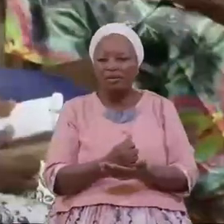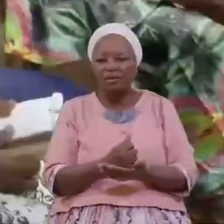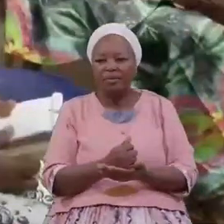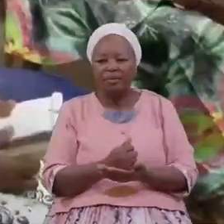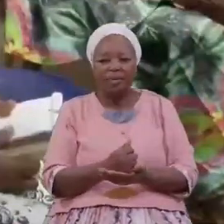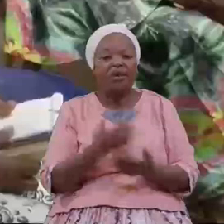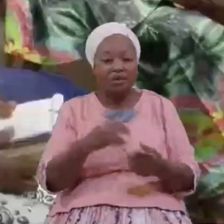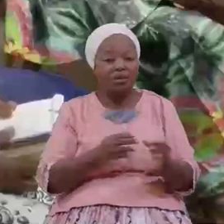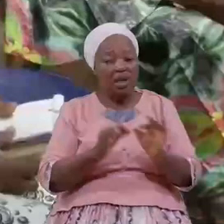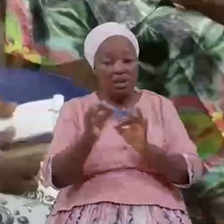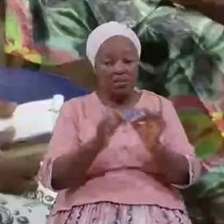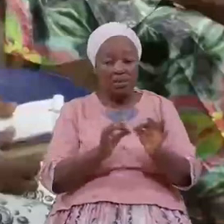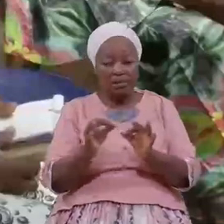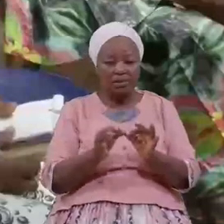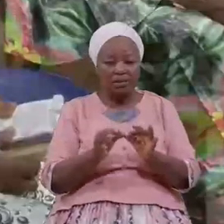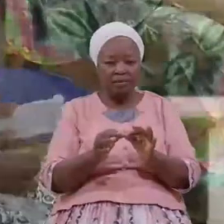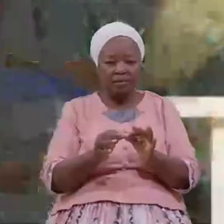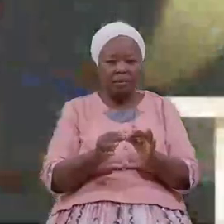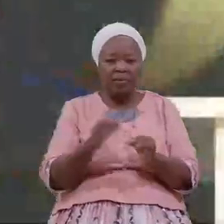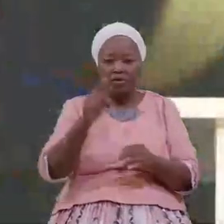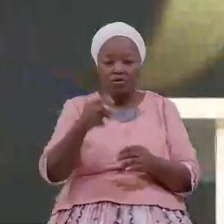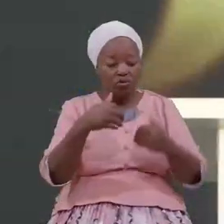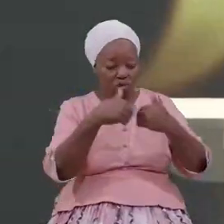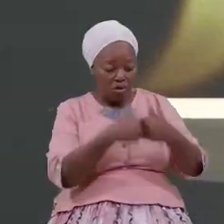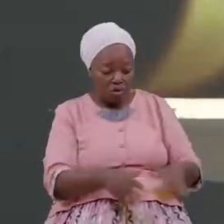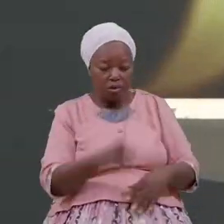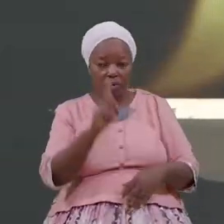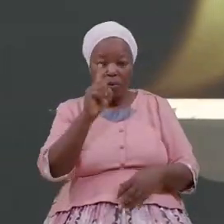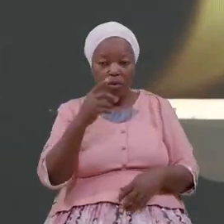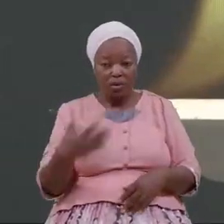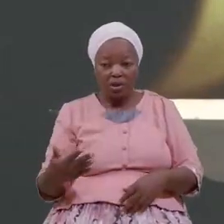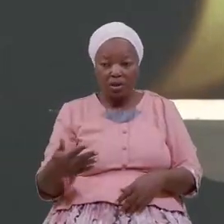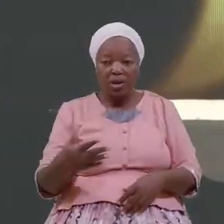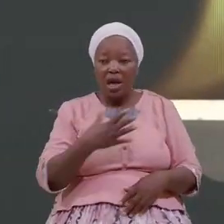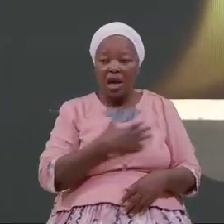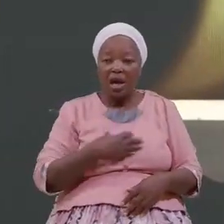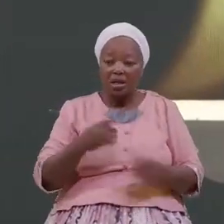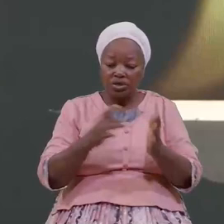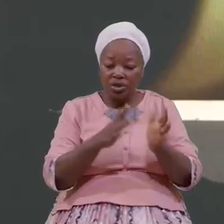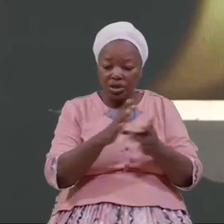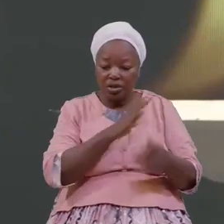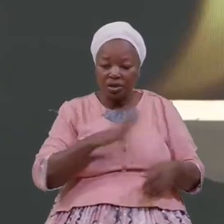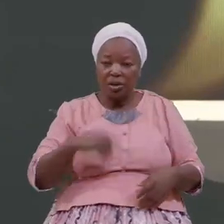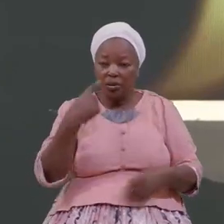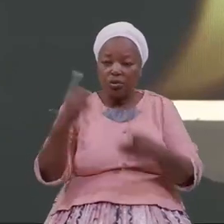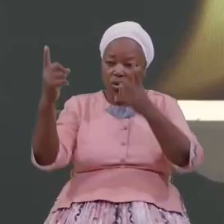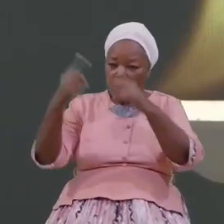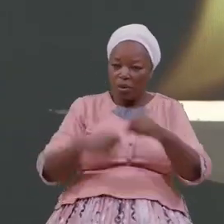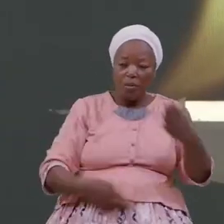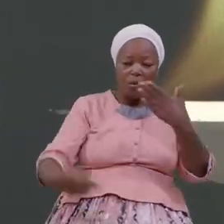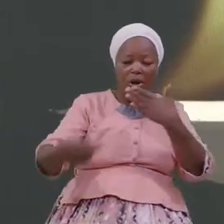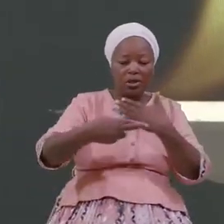Laissez-moi vous l'illustrer. Vous avez perdu quelque chose. Mais celui qui viendra